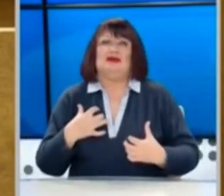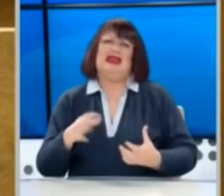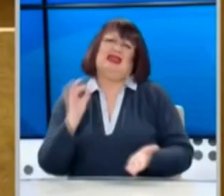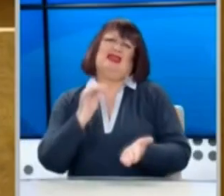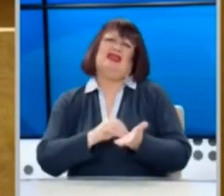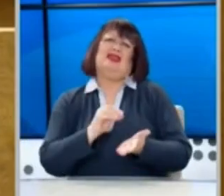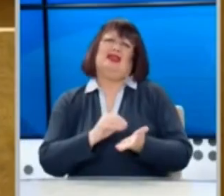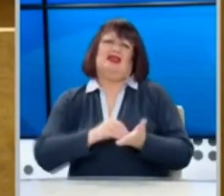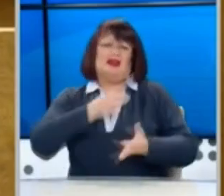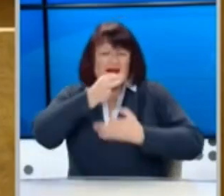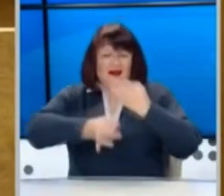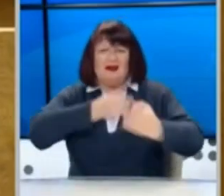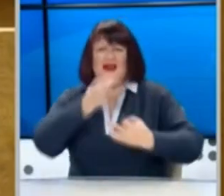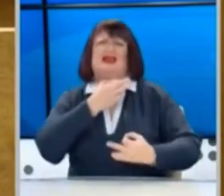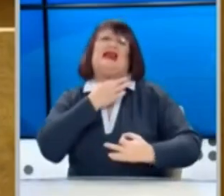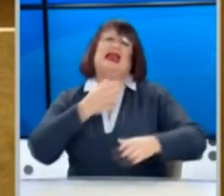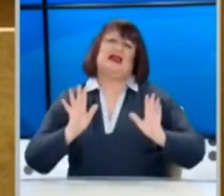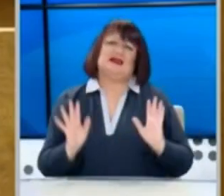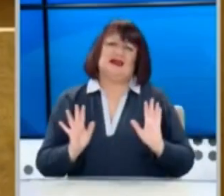αναλύσω περαιτέρω το αίσθημα